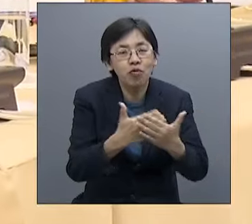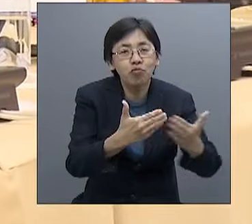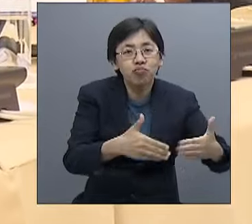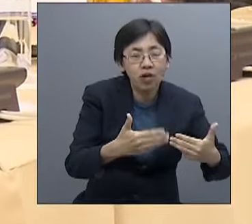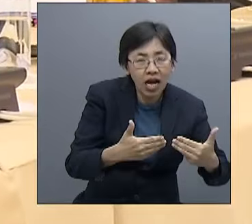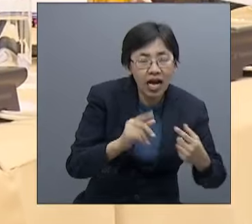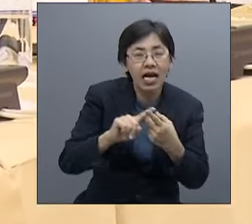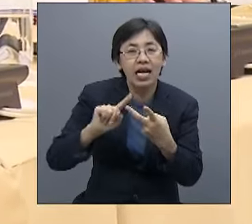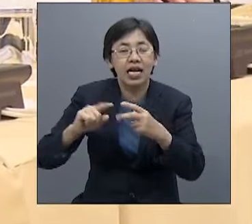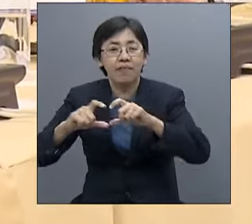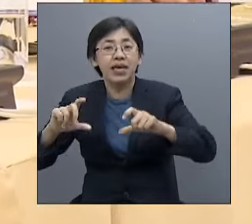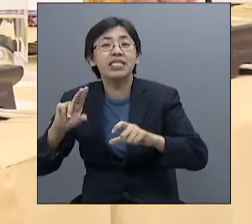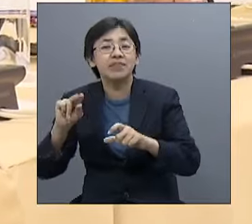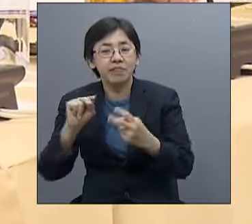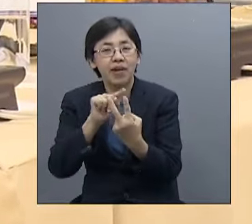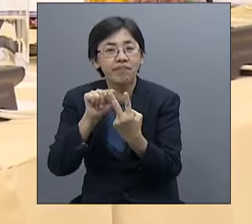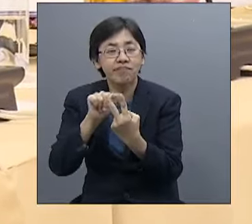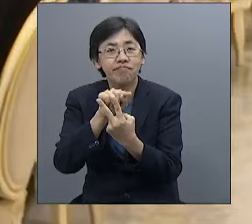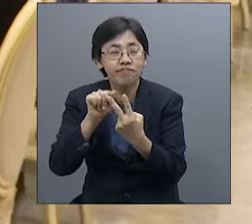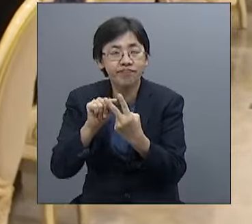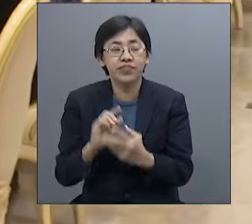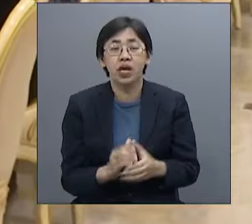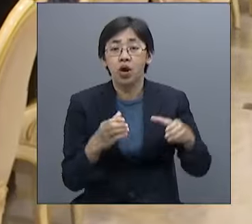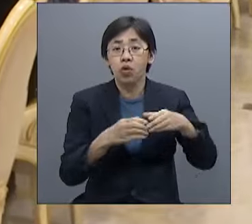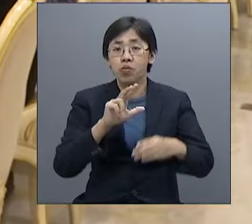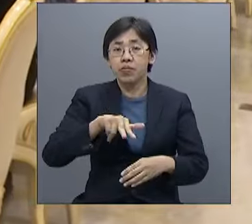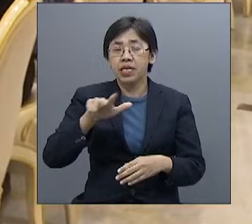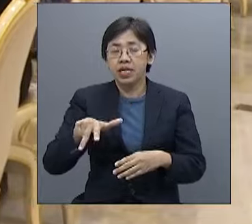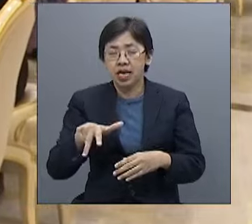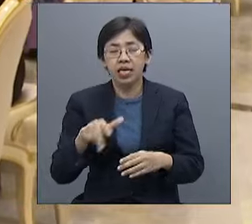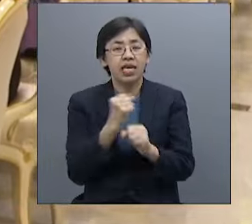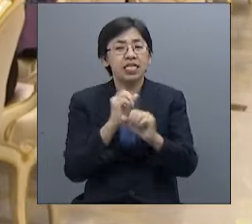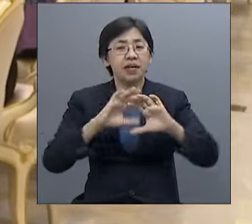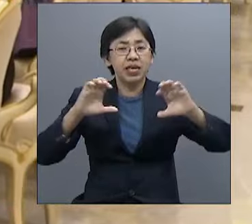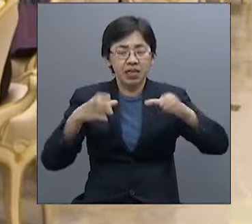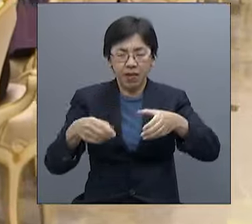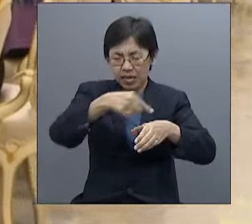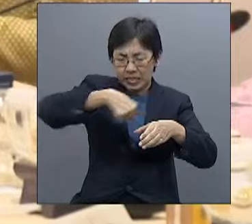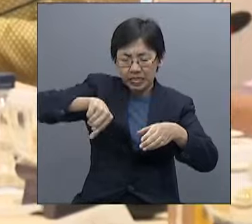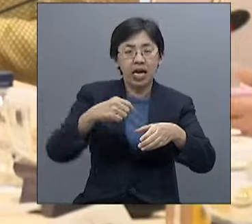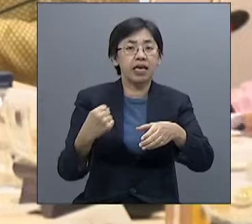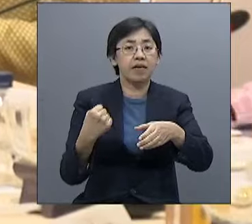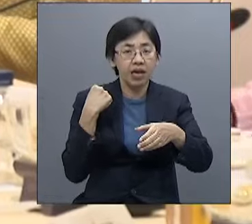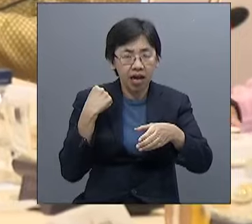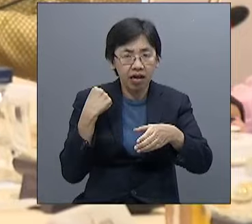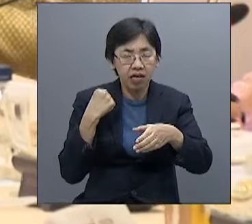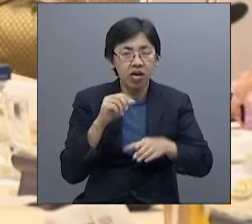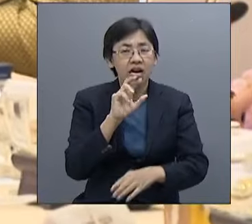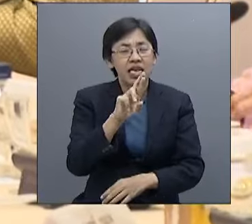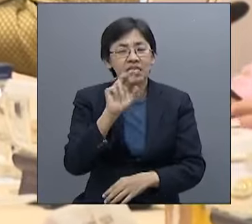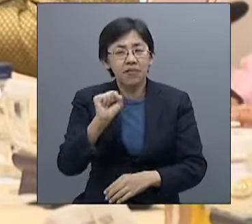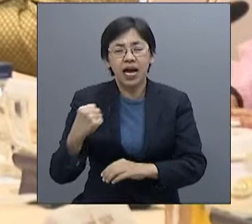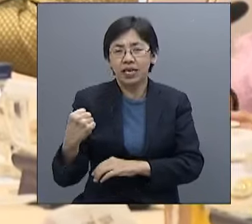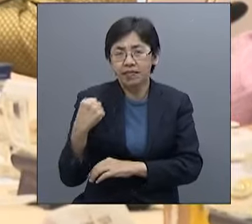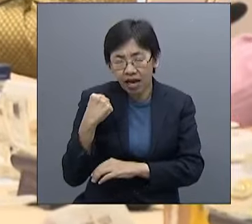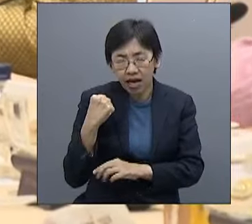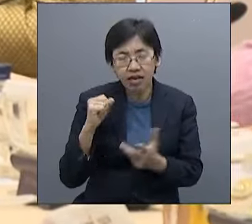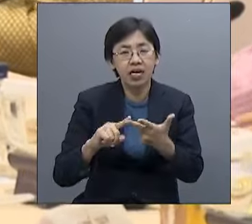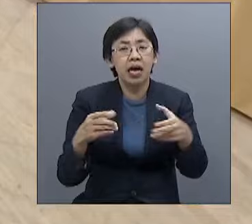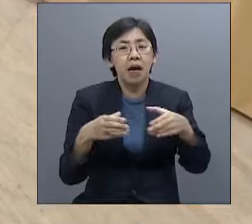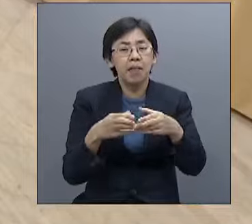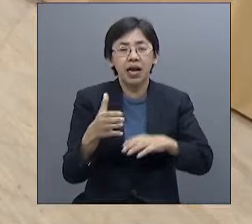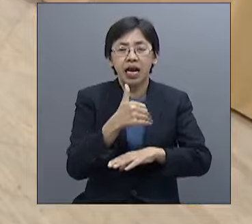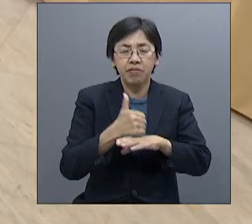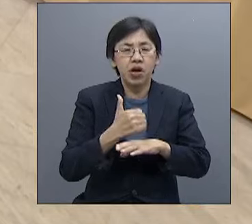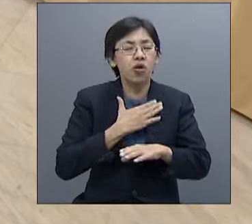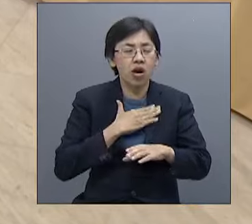เปิดเผยเอาไว้เพื่อไทยมียุทธศาสตร์ทำรัฐบาลให้เข้มแข็งทำสภาให้แข็งแกร่งทำพรรคให้แข็งแร